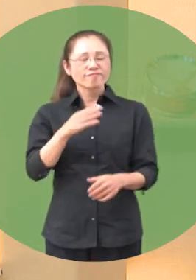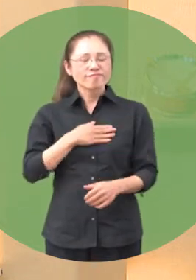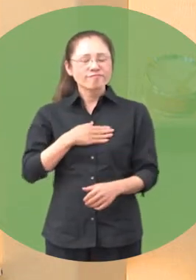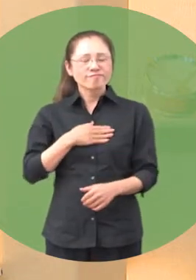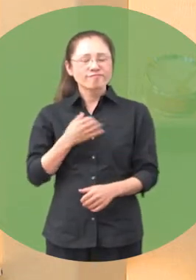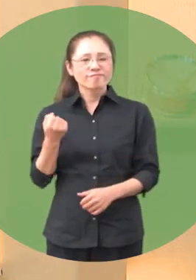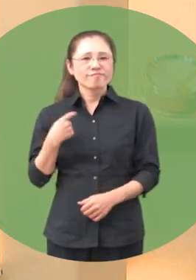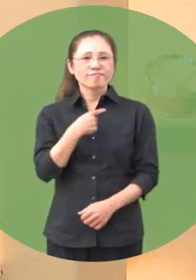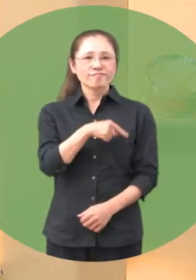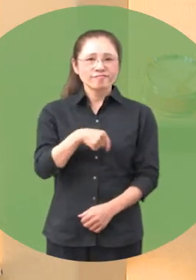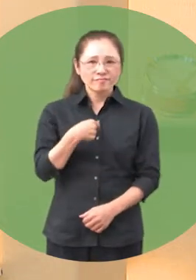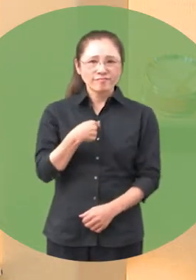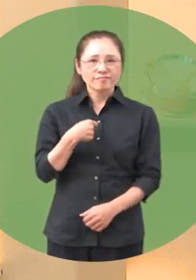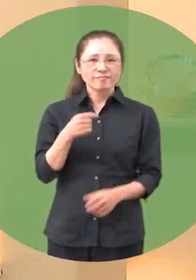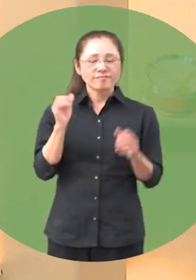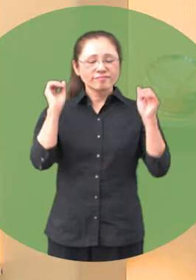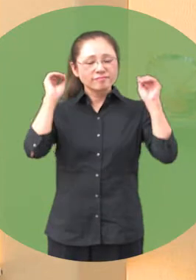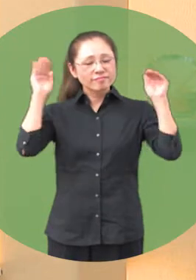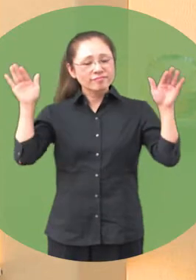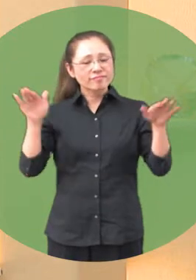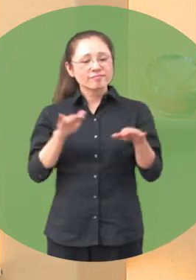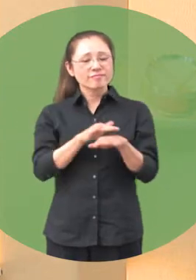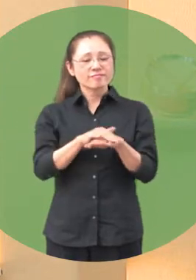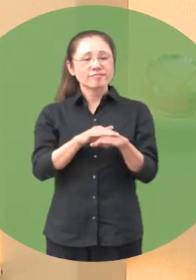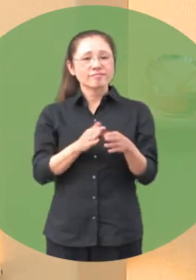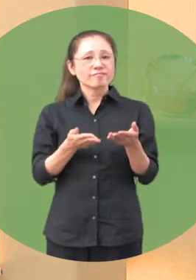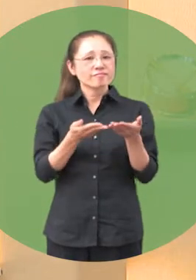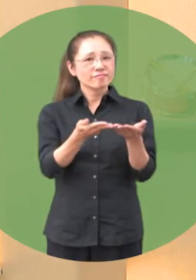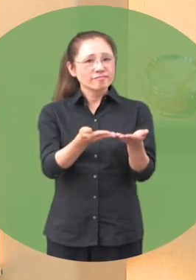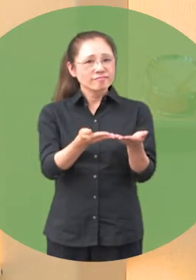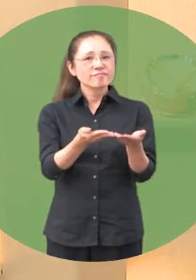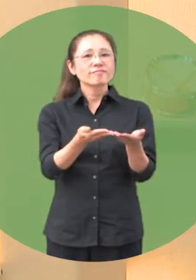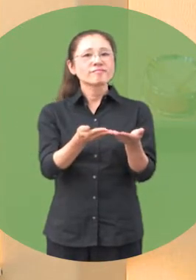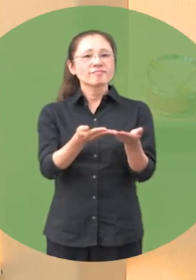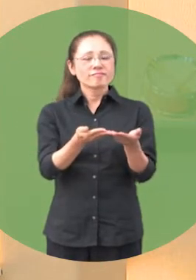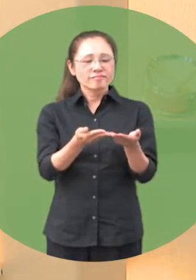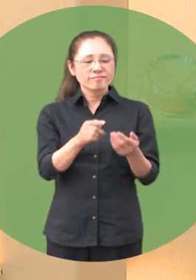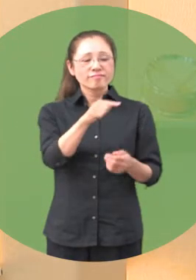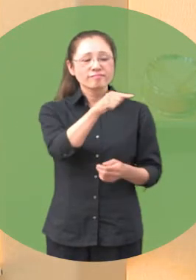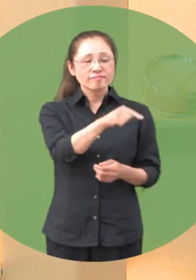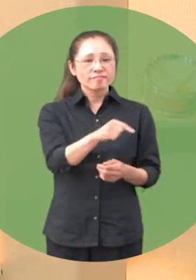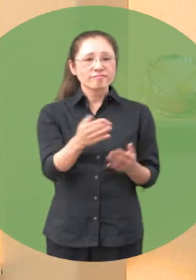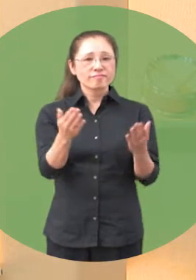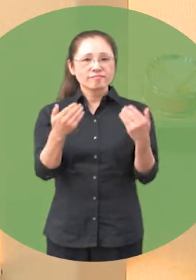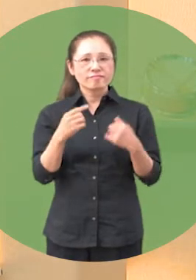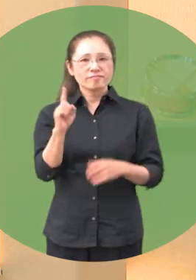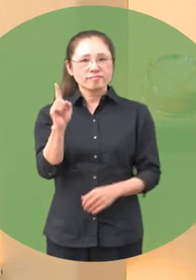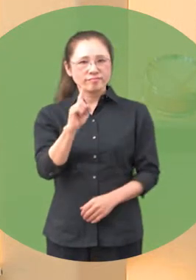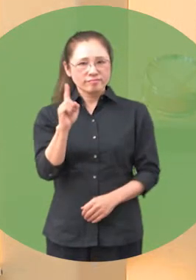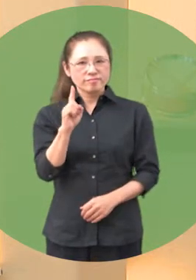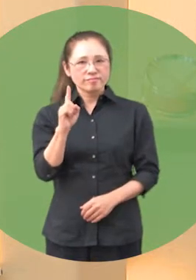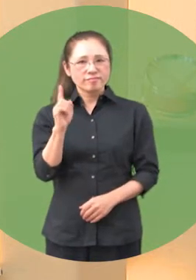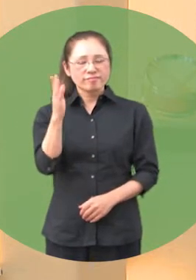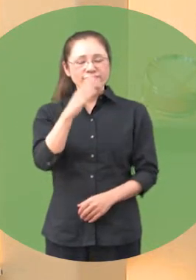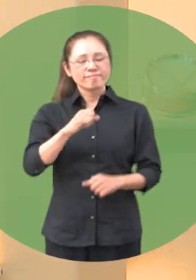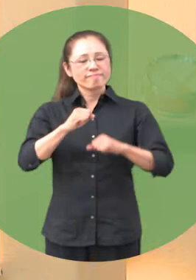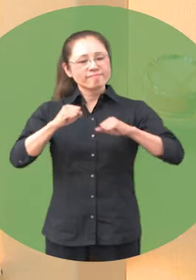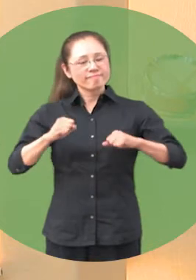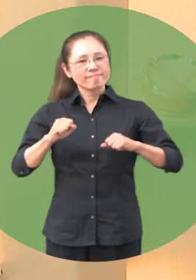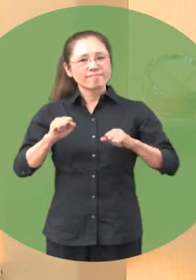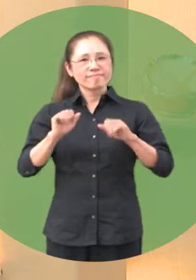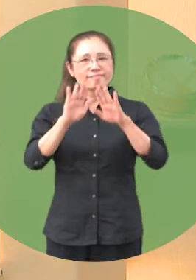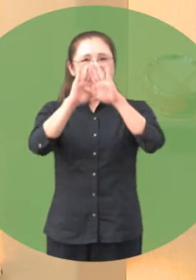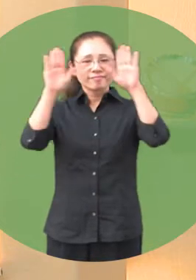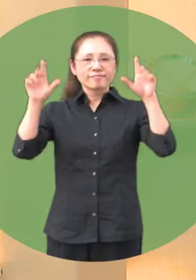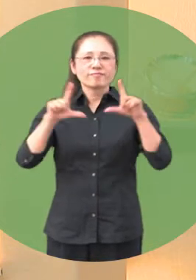意、そして豊かな愛情です。子どもが必要としているのは健康的で明るい